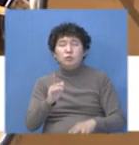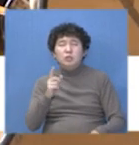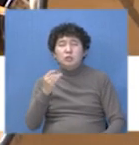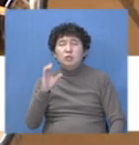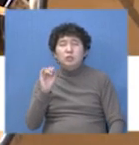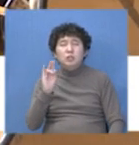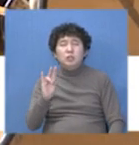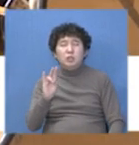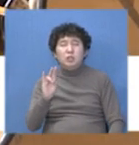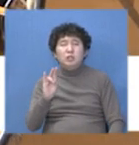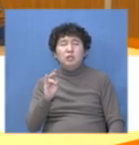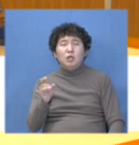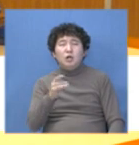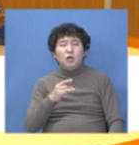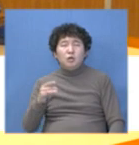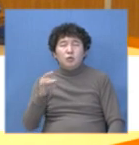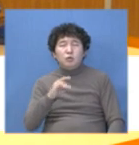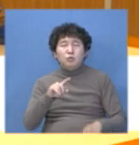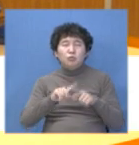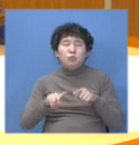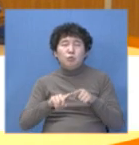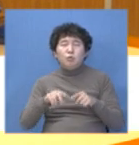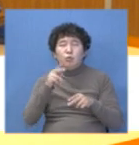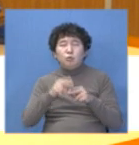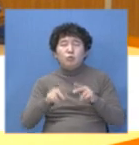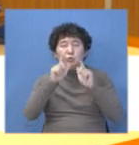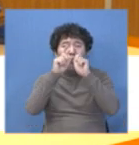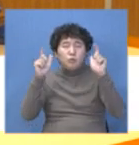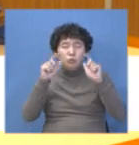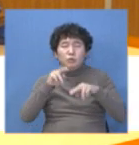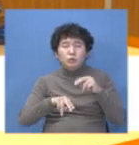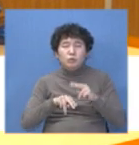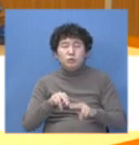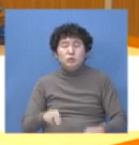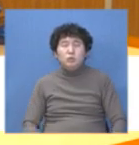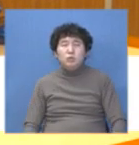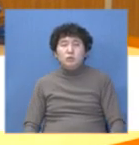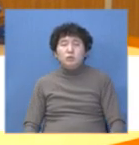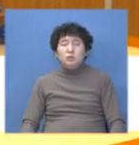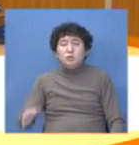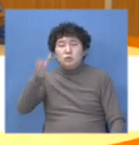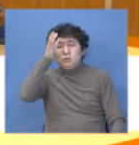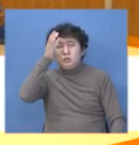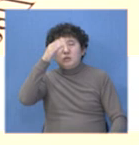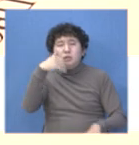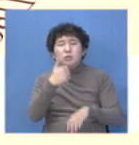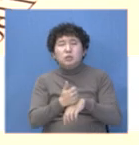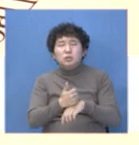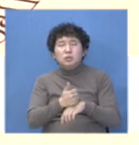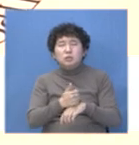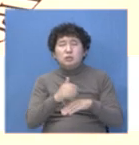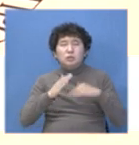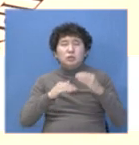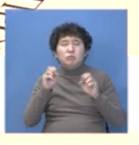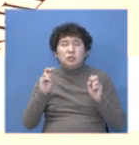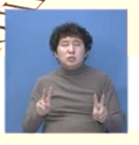құрылысы аяқталуға жақын. Аймақ басшысы Даниал Ахметов арнайы жиын барысында орынбасарлары мен білім басқармасы мамандарына жағдайды егжей-тегжейлі